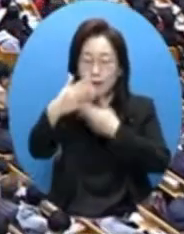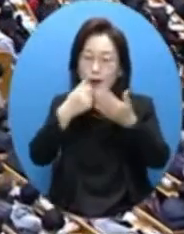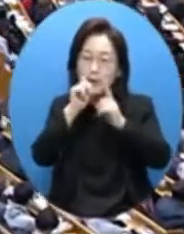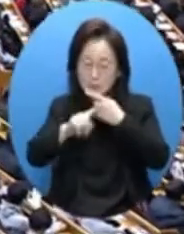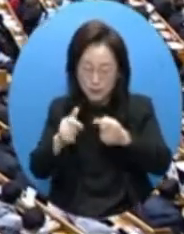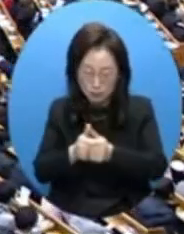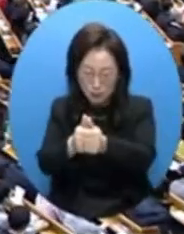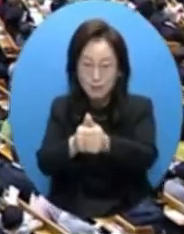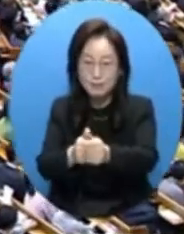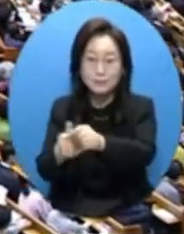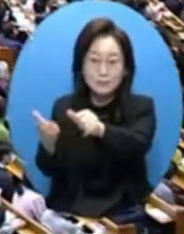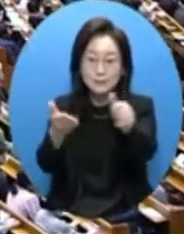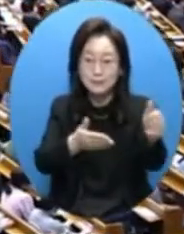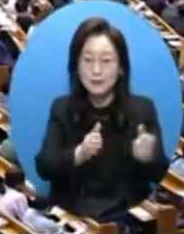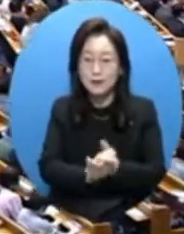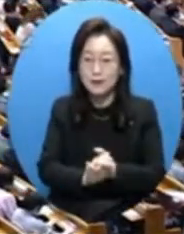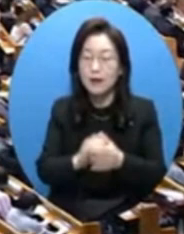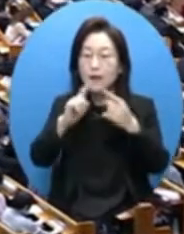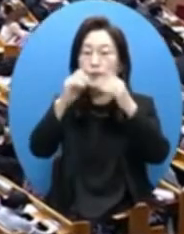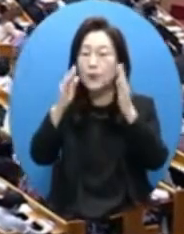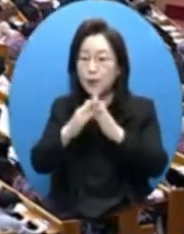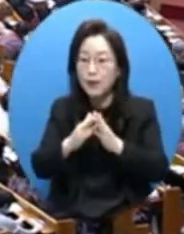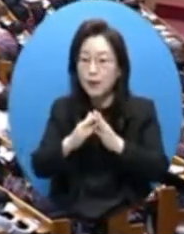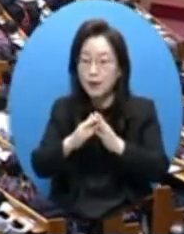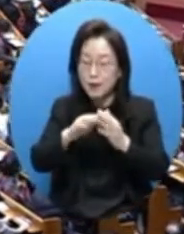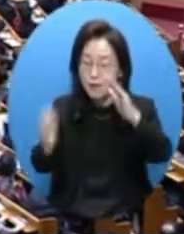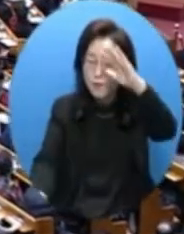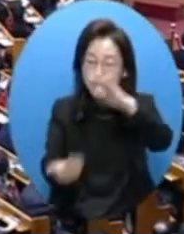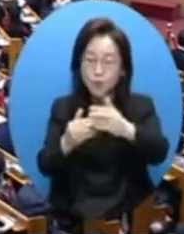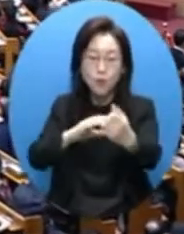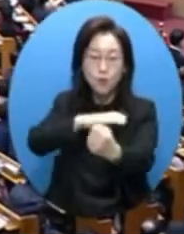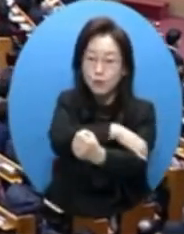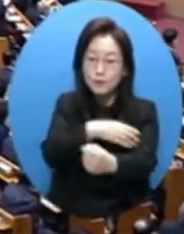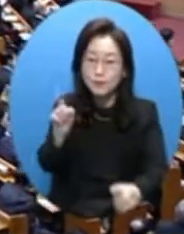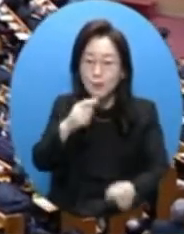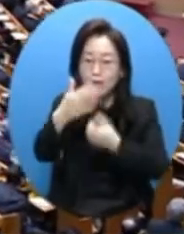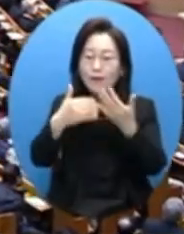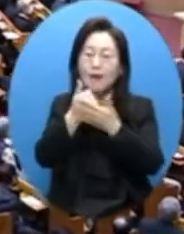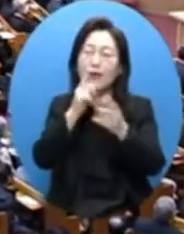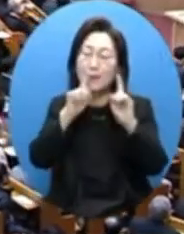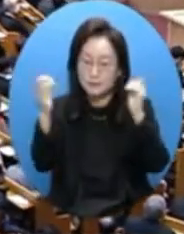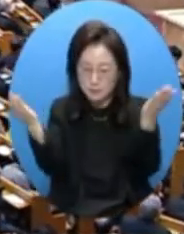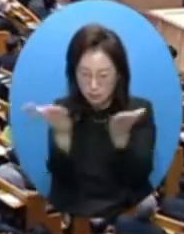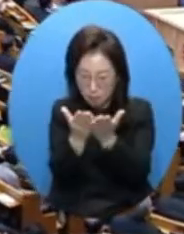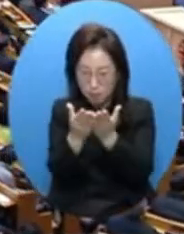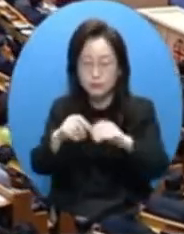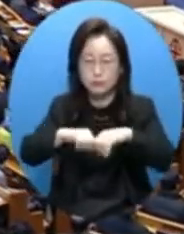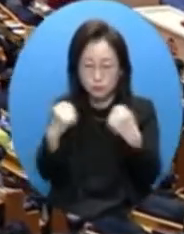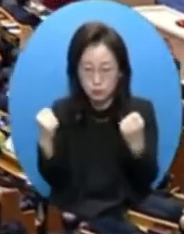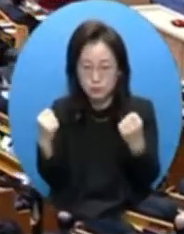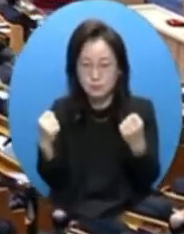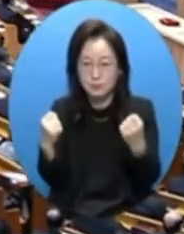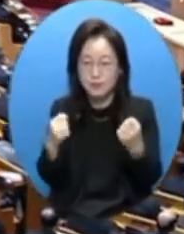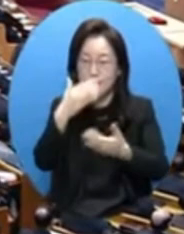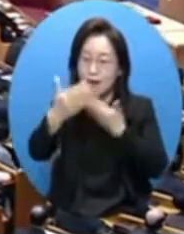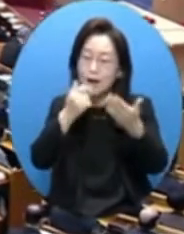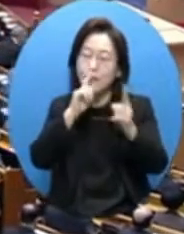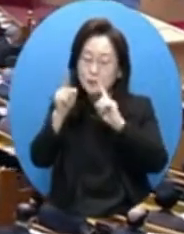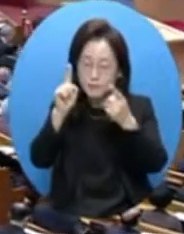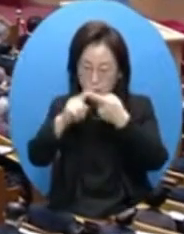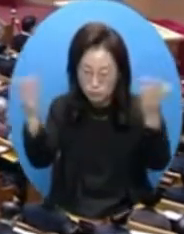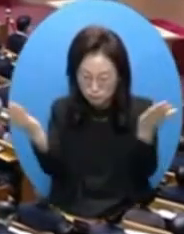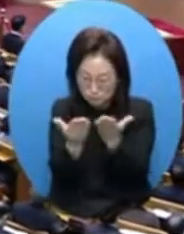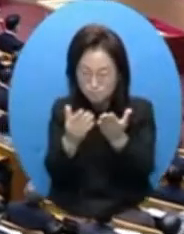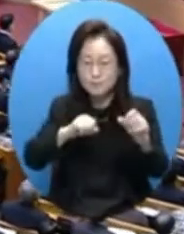모두 되기를 바랍니다 우리 교회의 절대 권위가 하나님의 말씀입니다 말씀 앞에 순종해야 됩니다 말씀을 지켜 행해야 되는